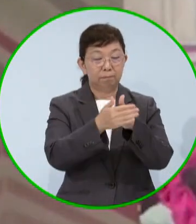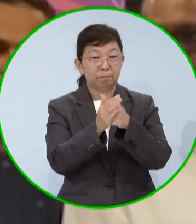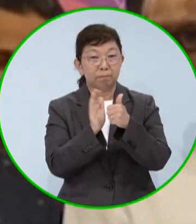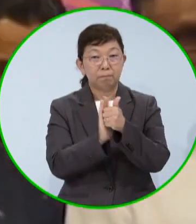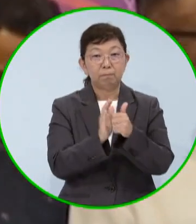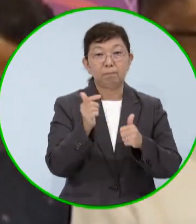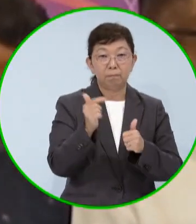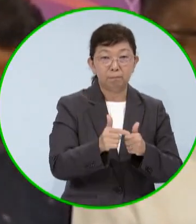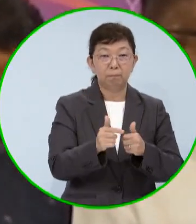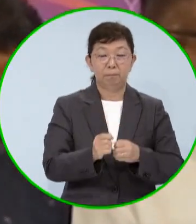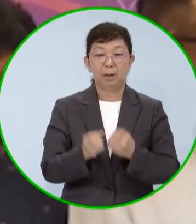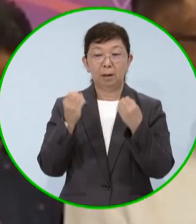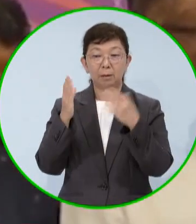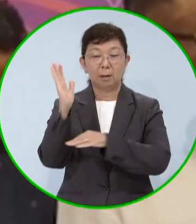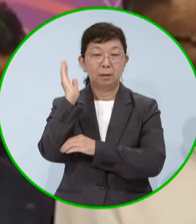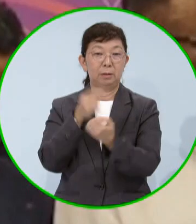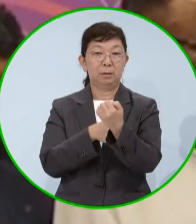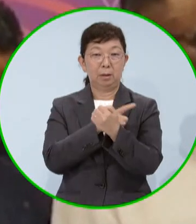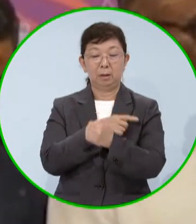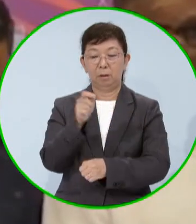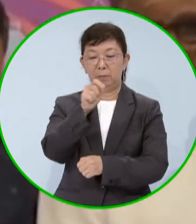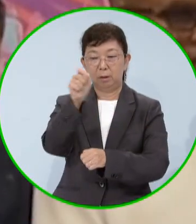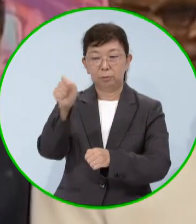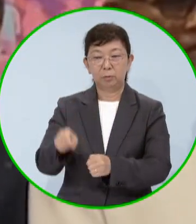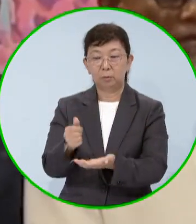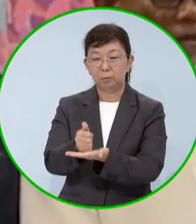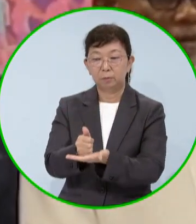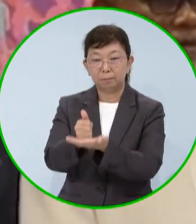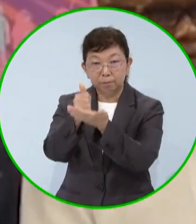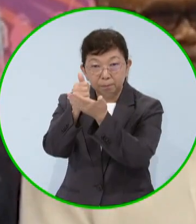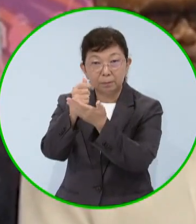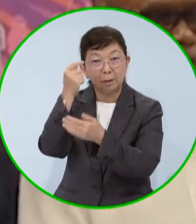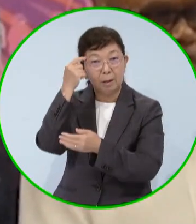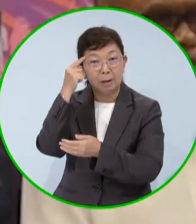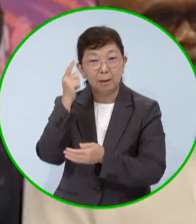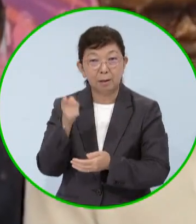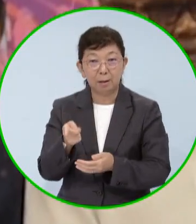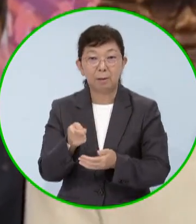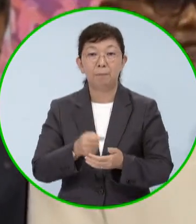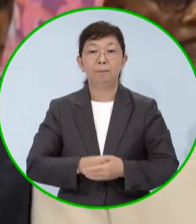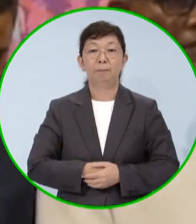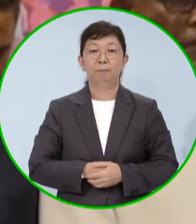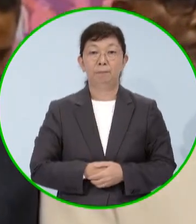きましたが新政権は中国との関係を重視する方針です